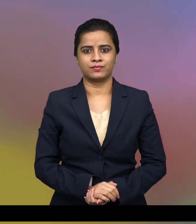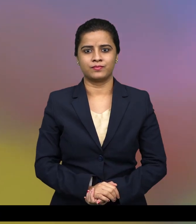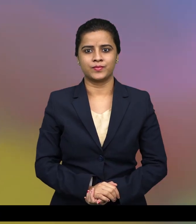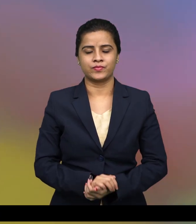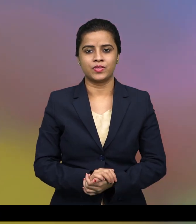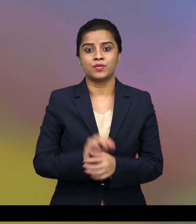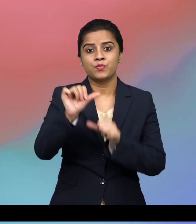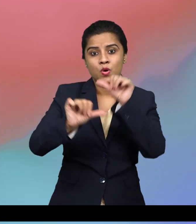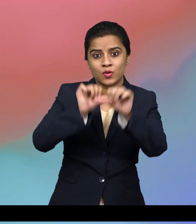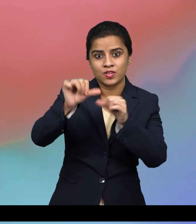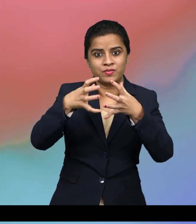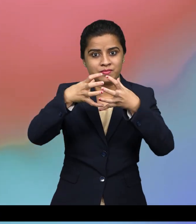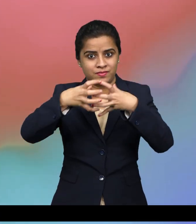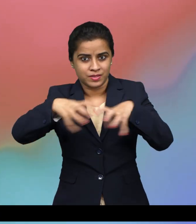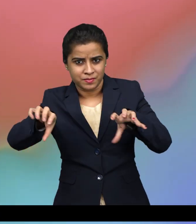अवसादन,